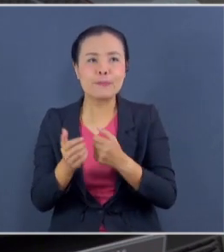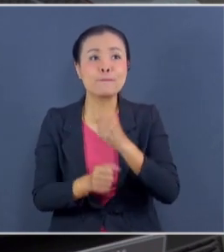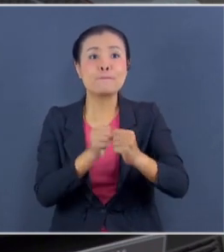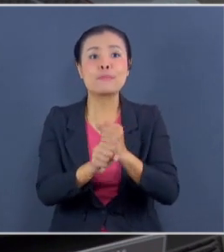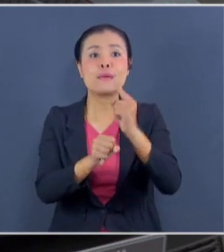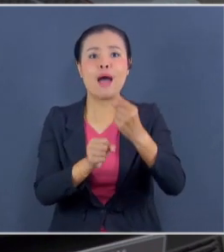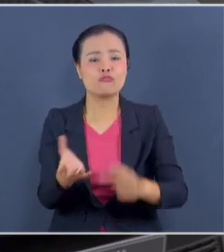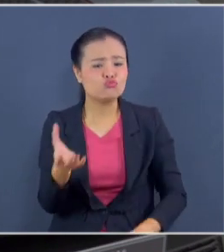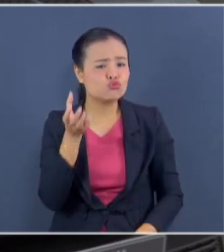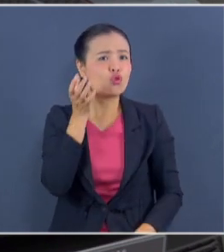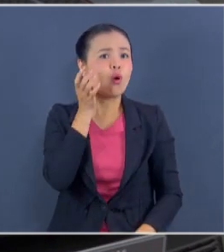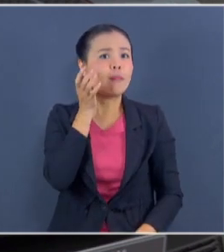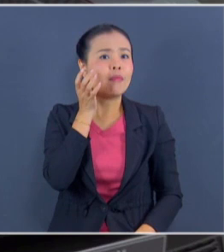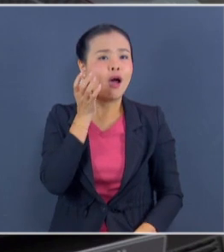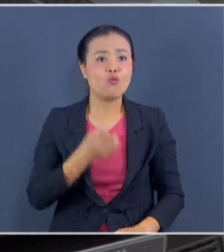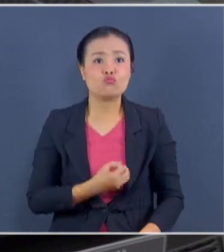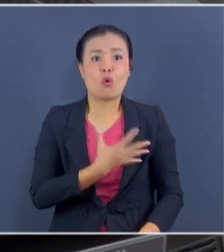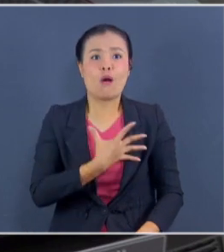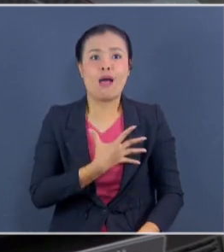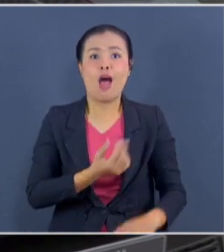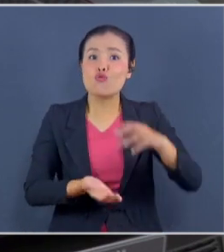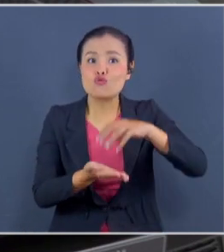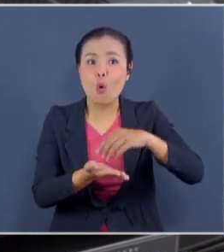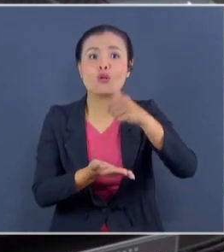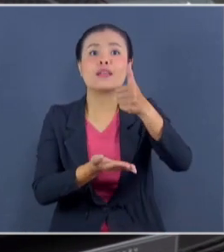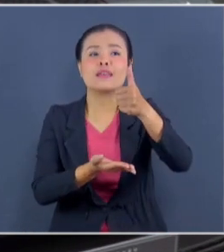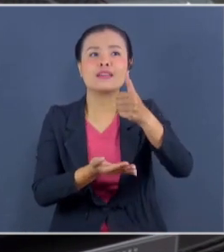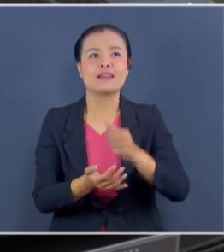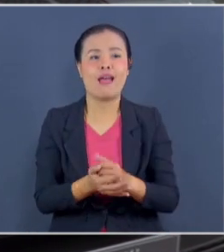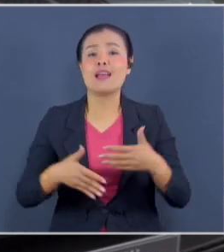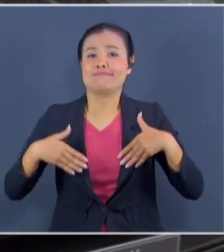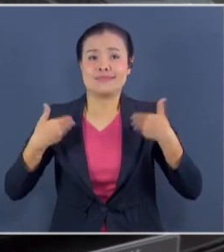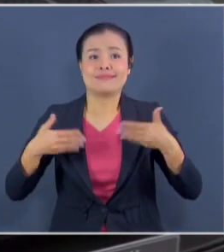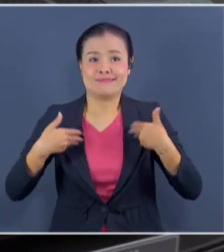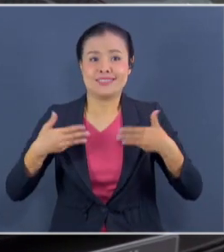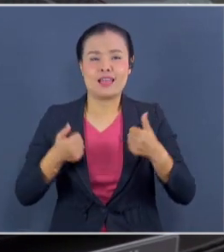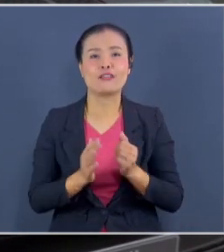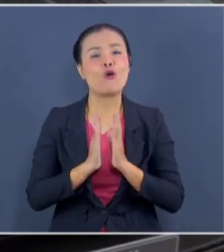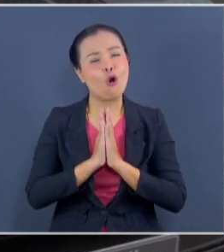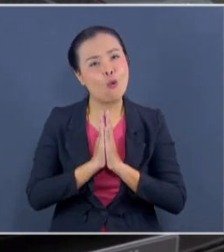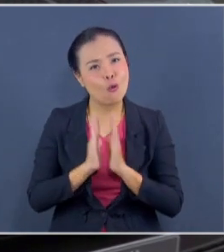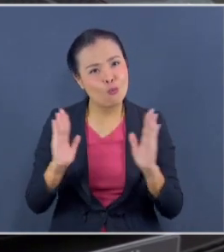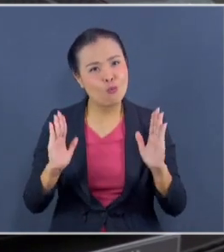ศัพท์ก็ตกใจค่ะว่าได้เป็นผู้โชคดีอะไรเงี้ยรู้สึกดีใจนะคะแล้วก็ขอบคุ